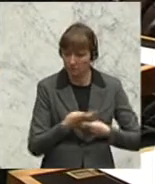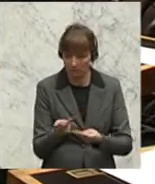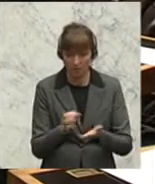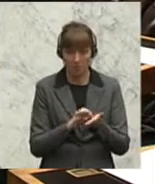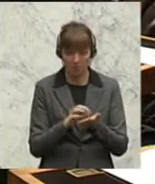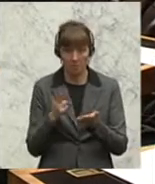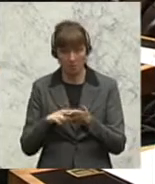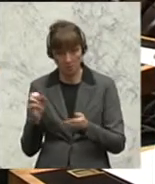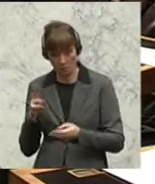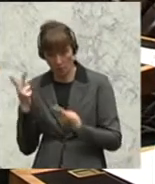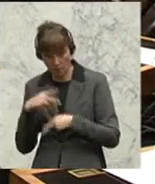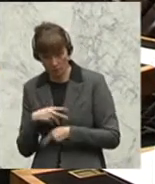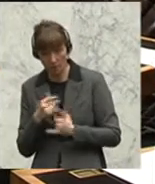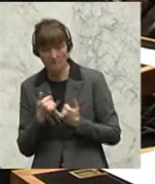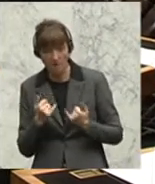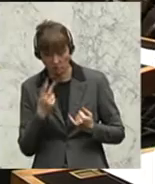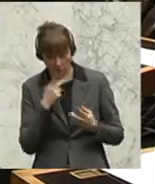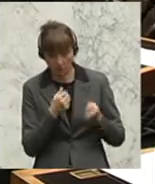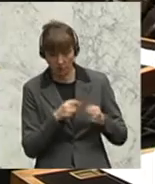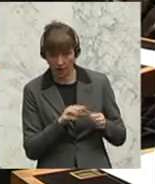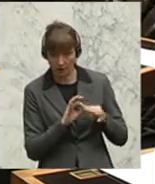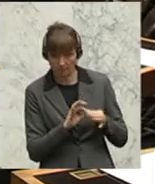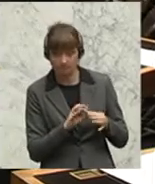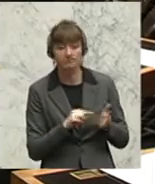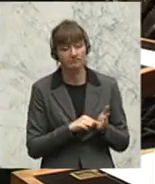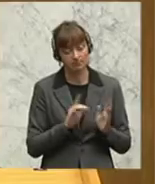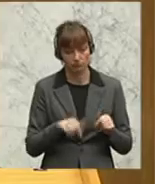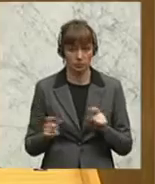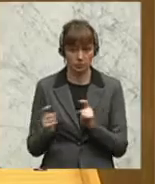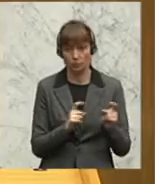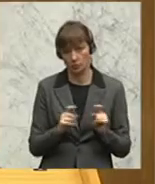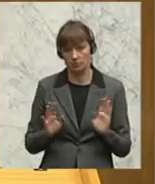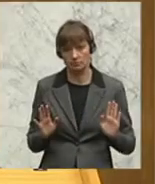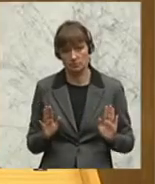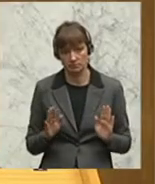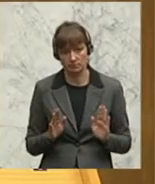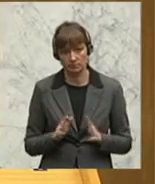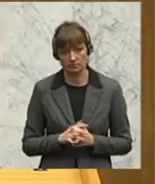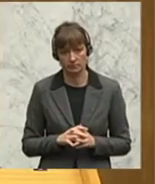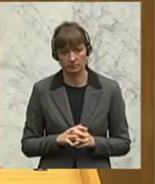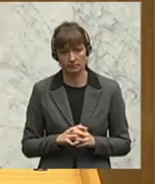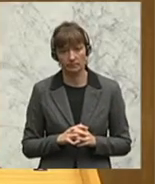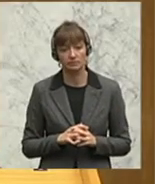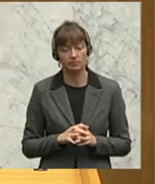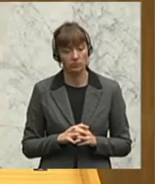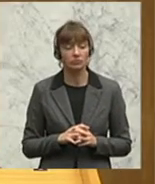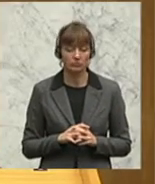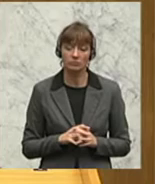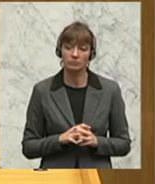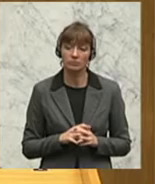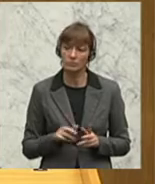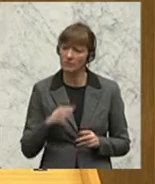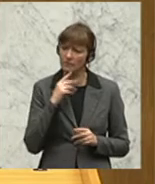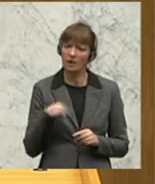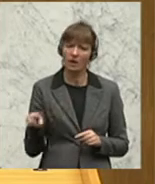wird, wenn die Vorlage am Tisch liegt, zu diskutieren sein. Da es viele Argumente gegen diesen